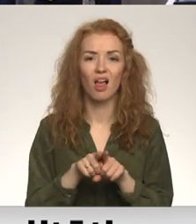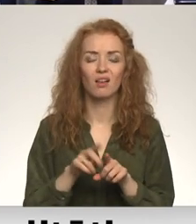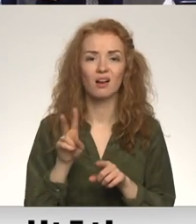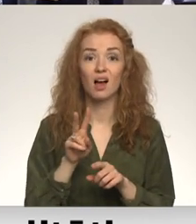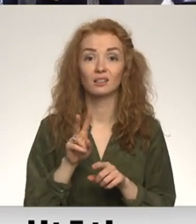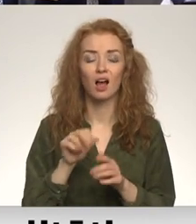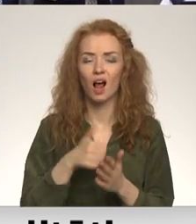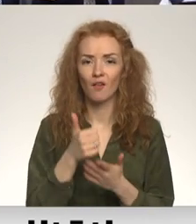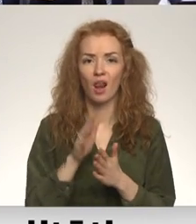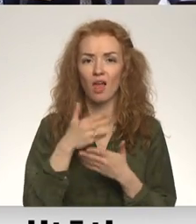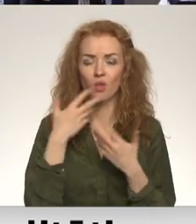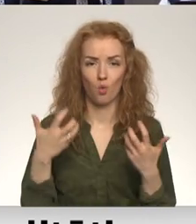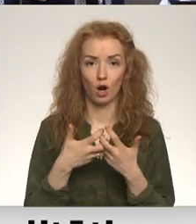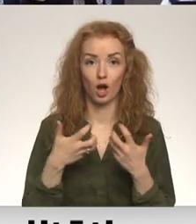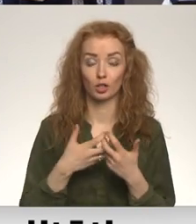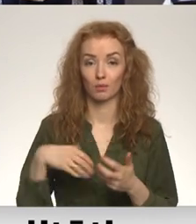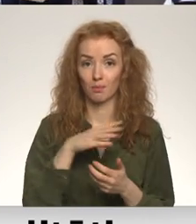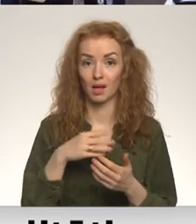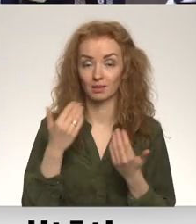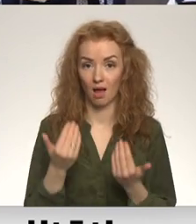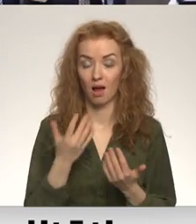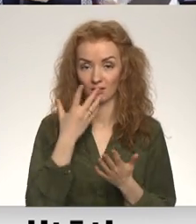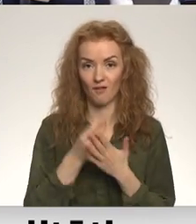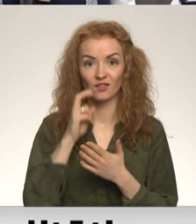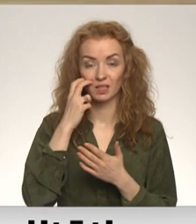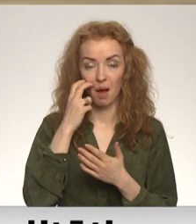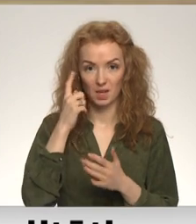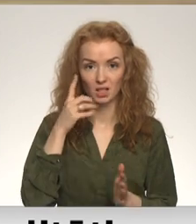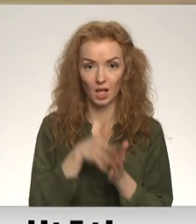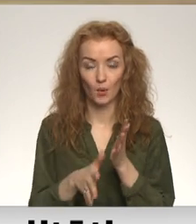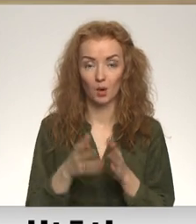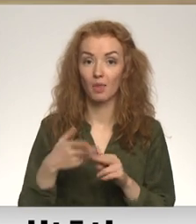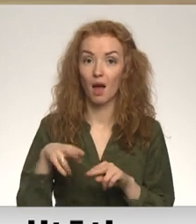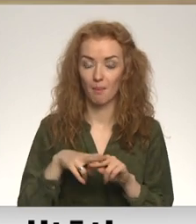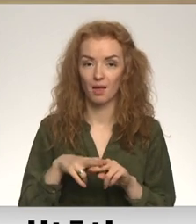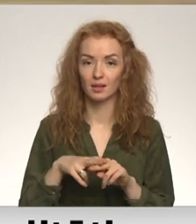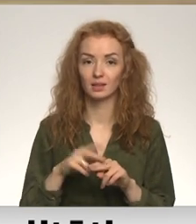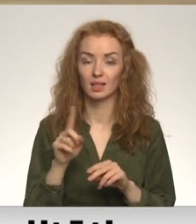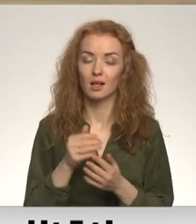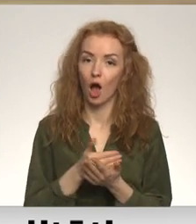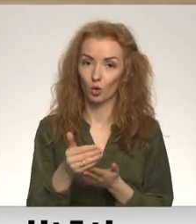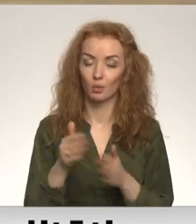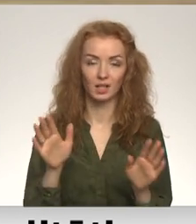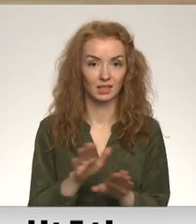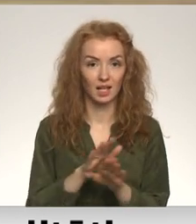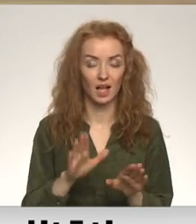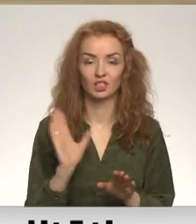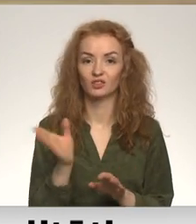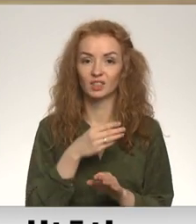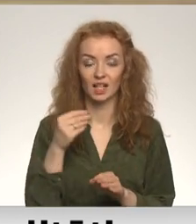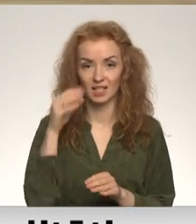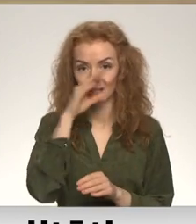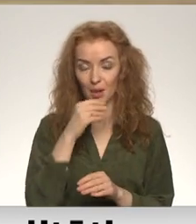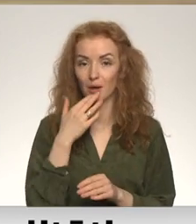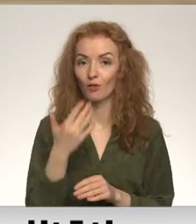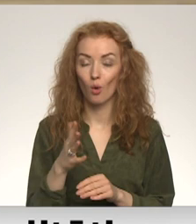ka tikai nav karš. Šobrīd mēs tās vecmāmiņas saprotam īpaši labi. Tieši tāpēc ir jāturpina dziedāt visās iespējamās valodās,